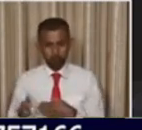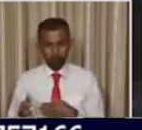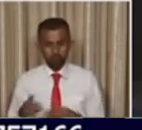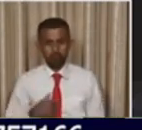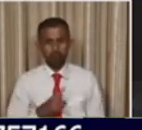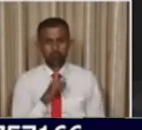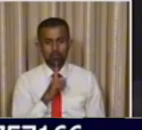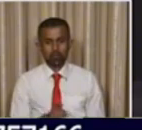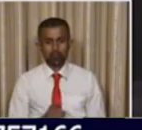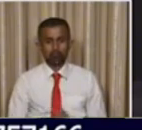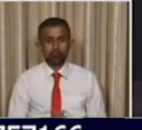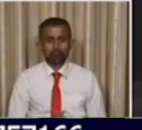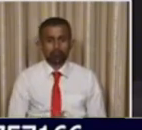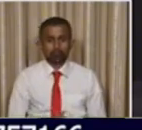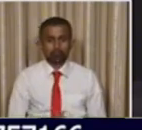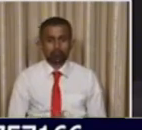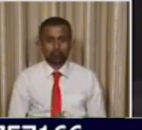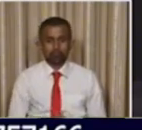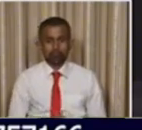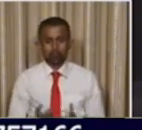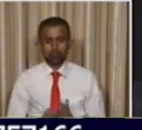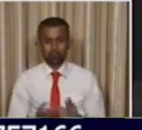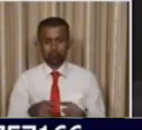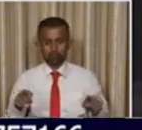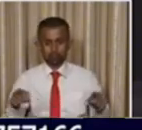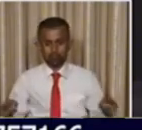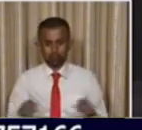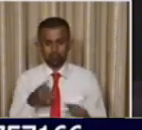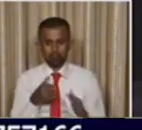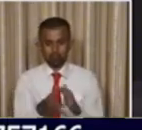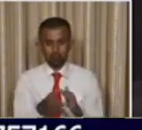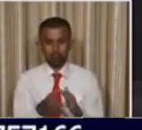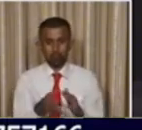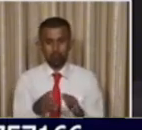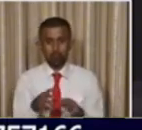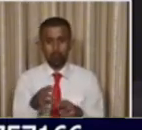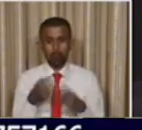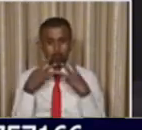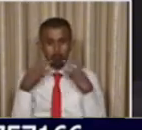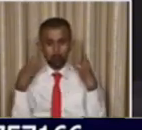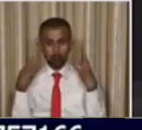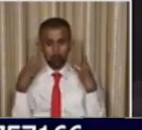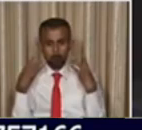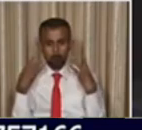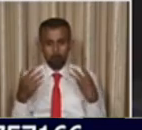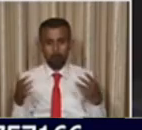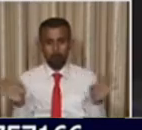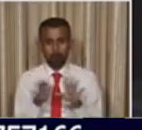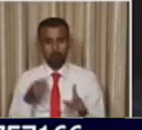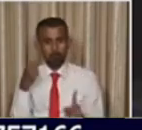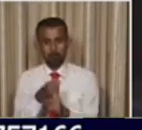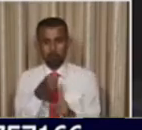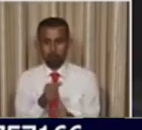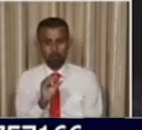விட்டு அடித்து கொள்ள முயன்றால் அந்த பூனை அந்த தாக்குபவரை எவ்வாறேனும் தாக்க வேண்டும் என்று முயற்சிப்பது போன்றுதான் எங்களுடைய நிலைமை